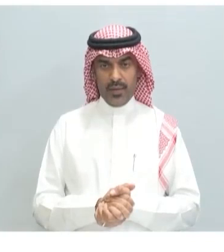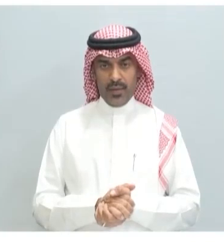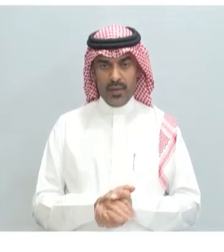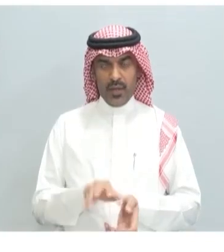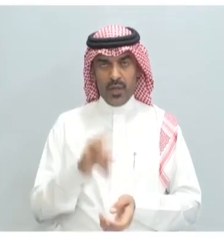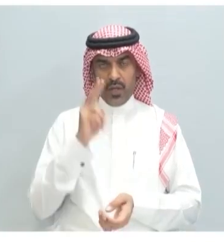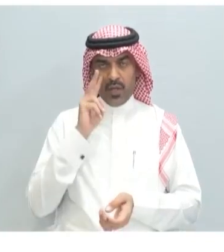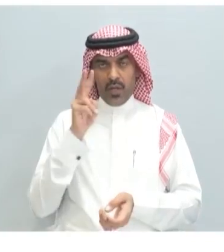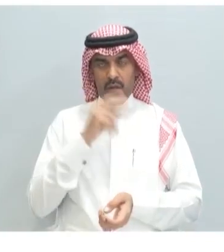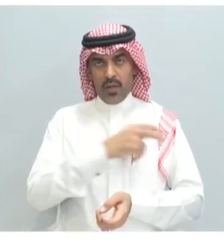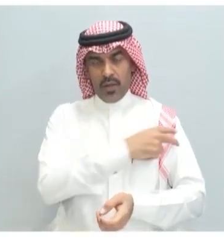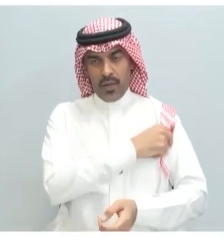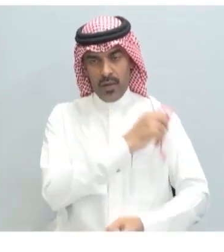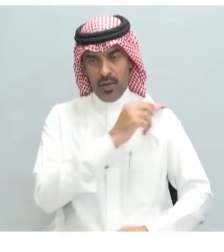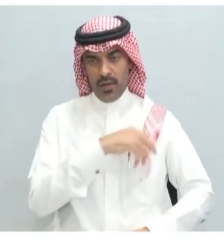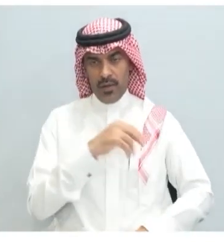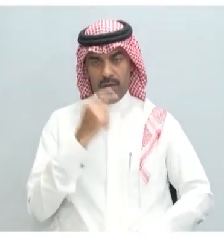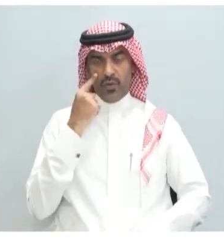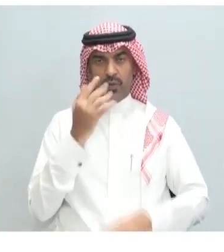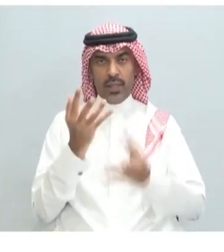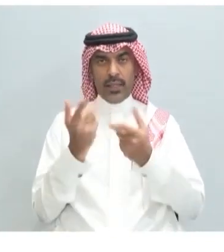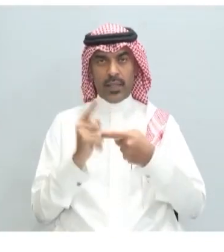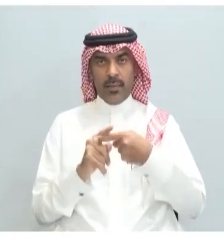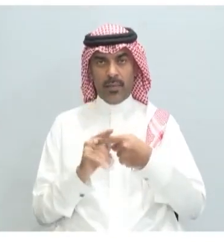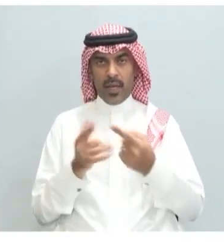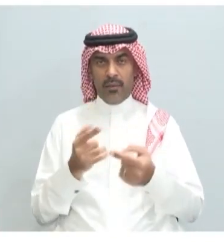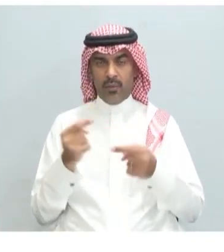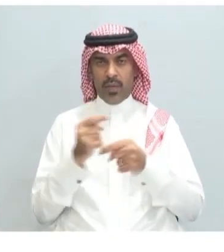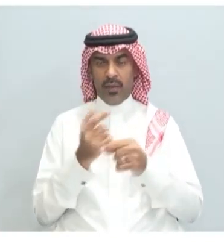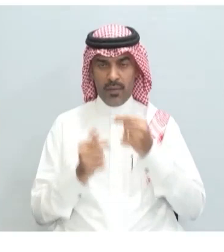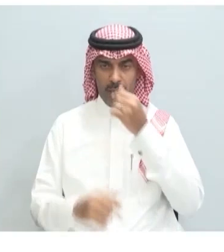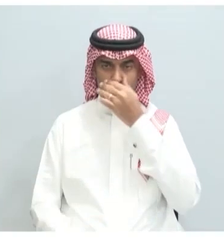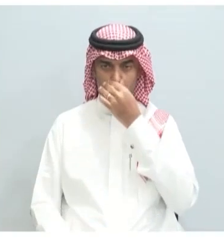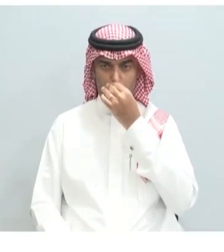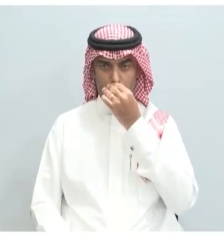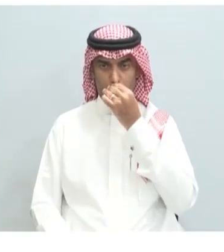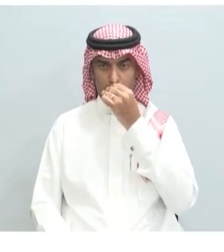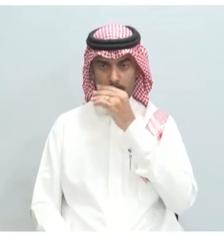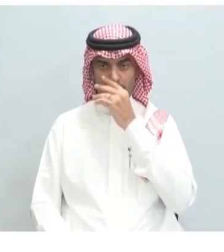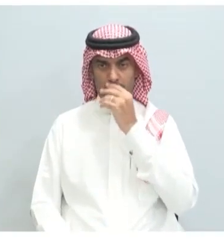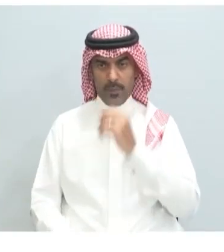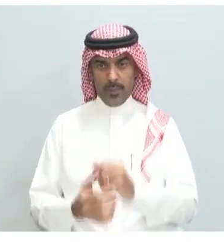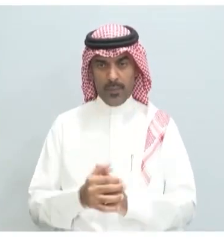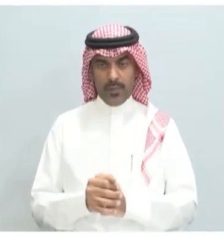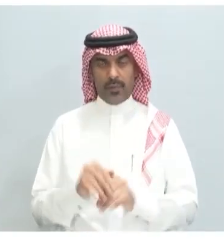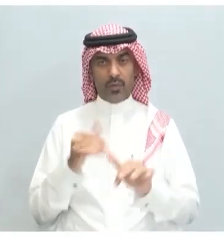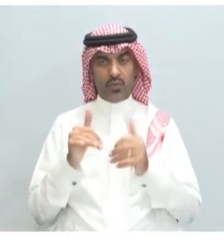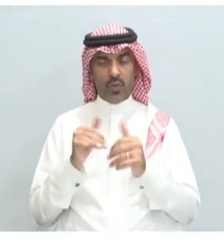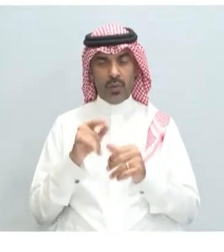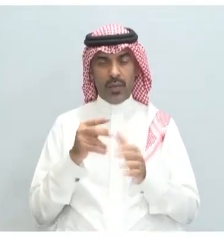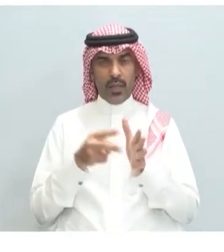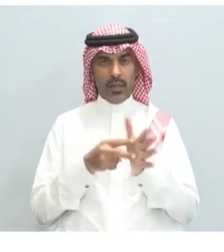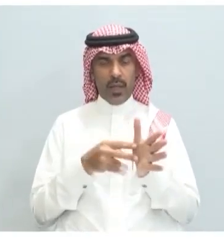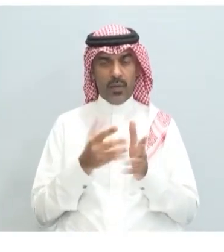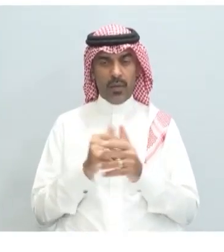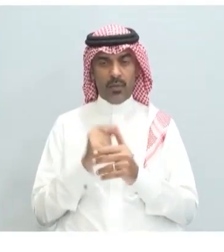كيف نحسب احتمال الحوادث المتنافيه احدى طرق ايجاد وقوع حادثتين متنافيين